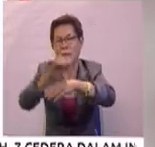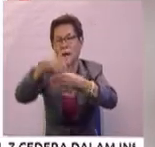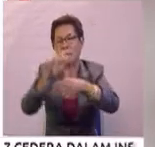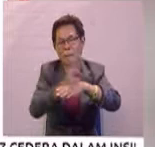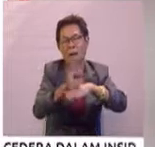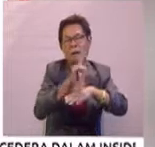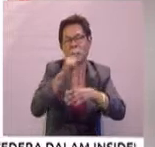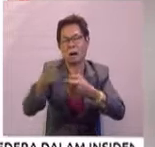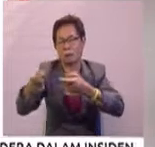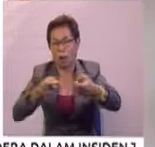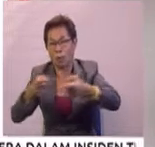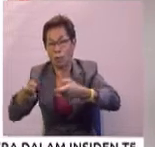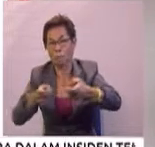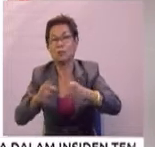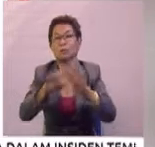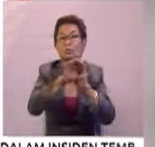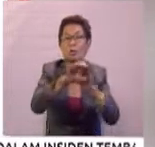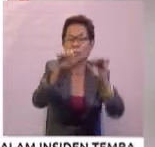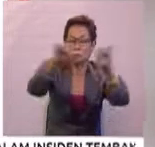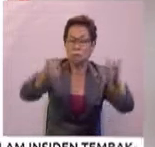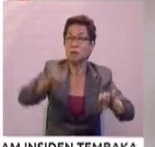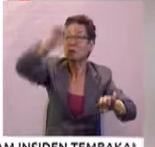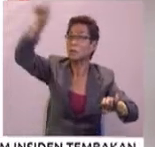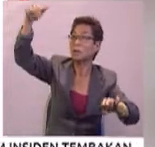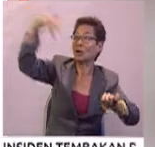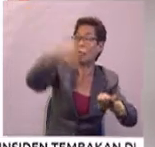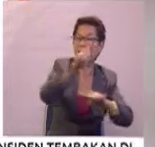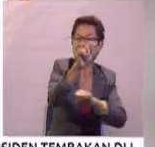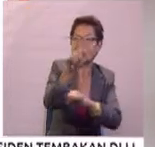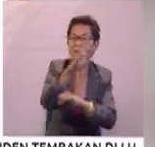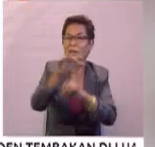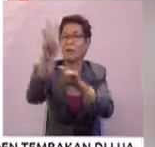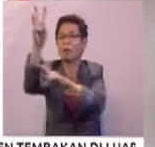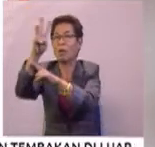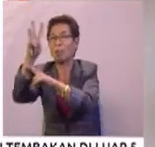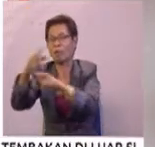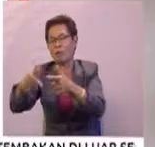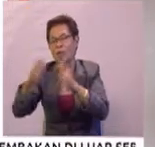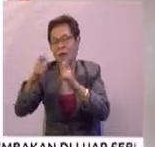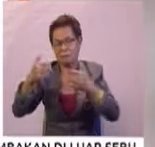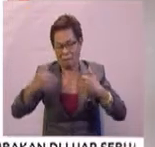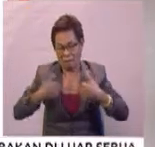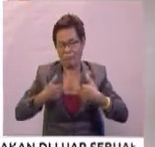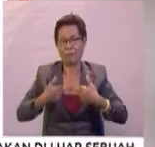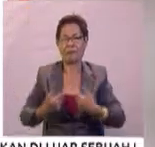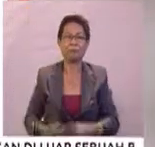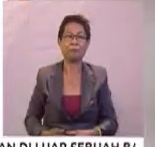perniagaan tidak dikawal selia seperti sistem solar PV dan jalur lebar berkelajuan tinggi.